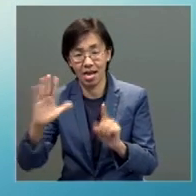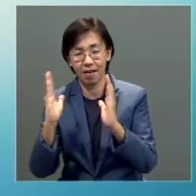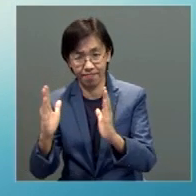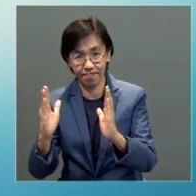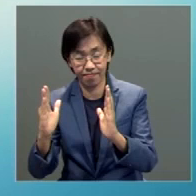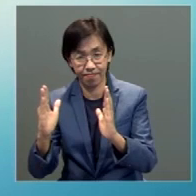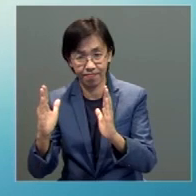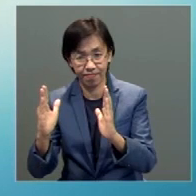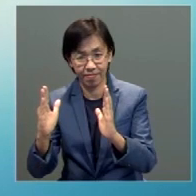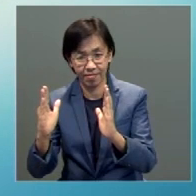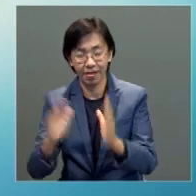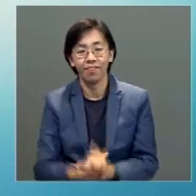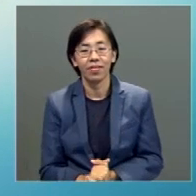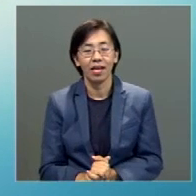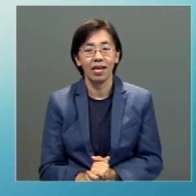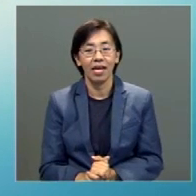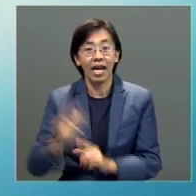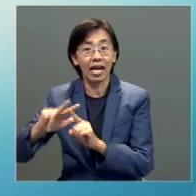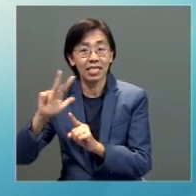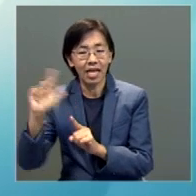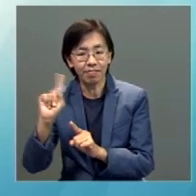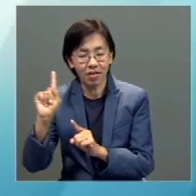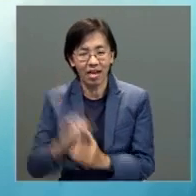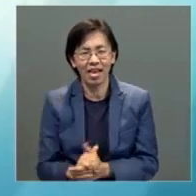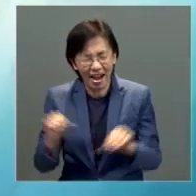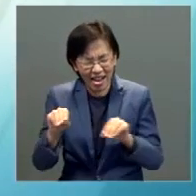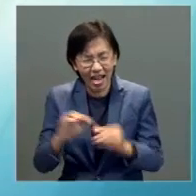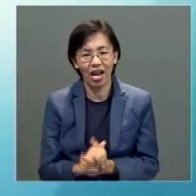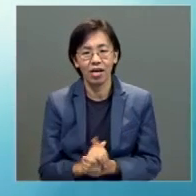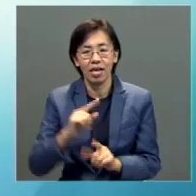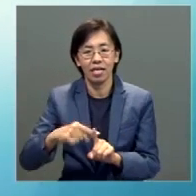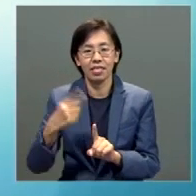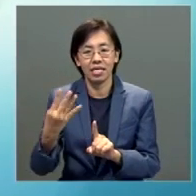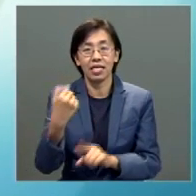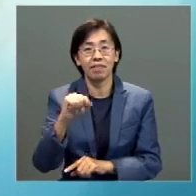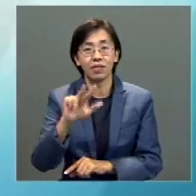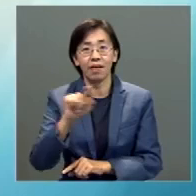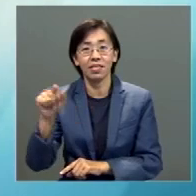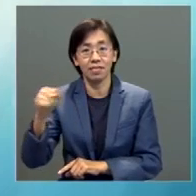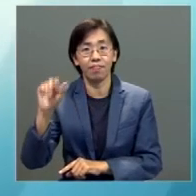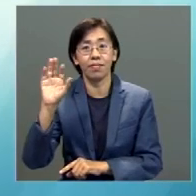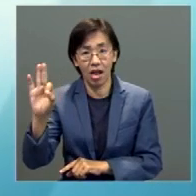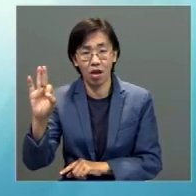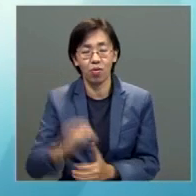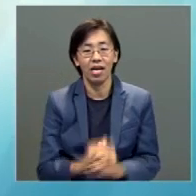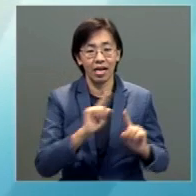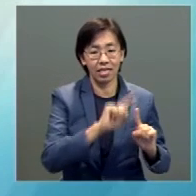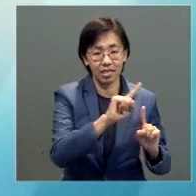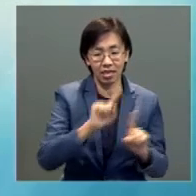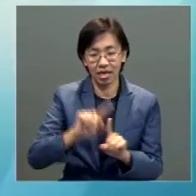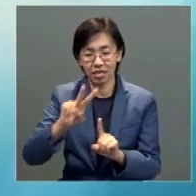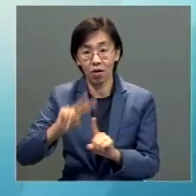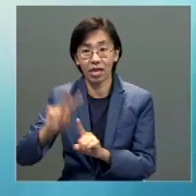ะครับอยู่ในกรอบข้างล่างนั้นแล้วก็ครั้งที่3คือเร็วๆนี้เองครับ13ถึง19เมษายนนี้เอา3ช่วงนี้แล้วมา